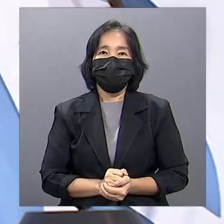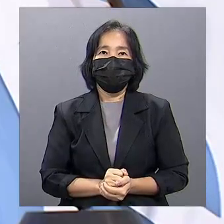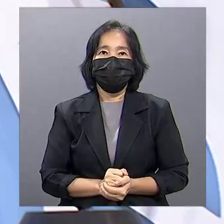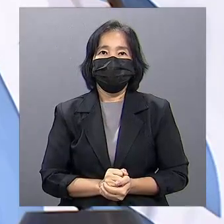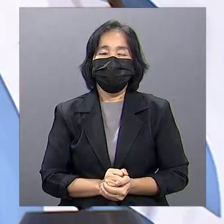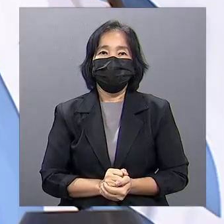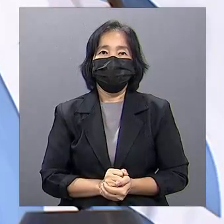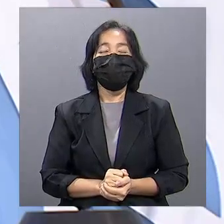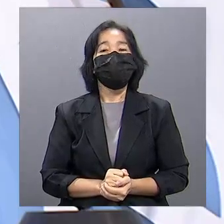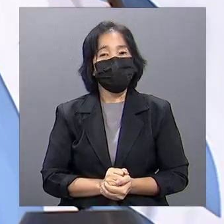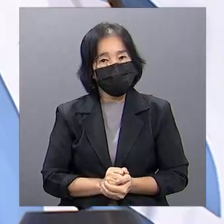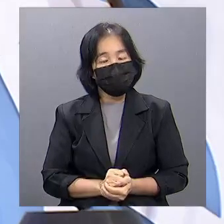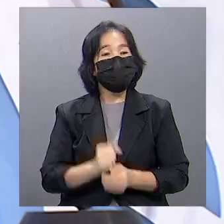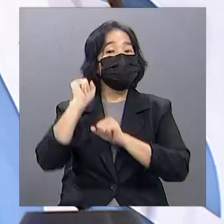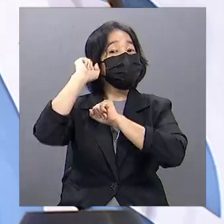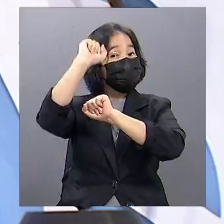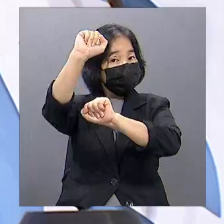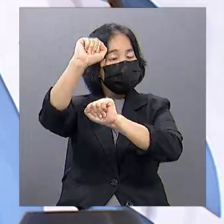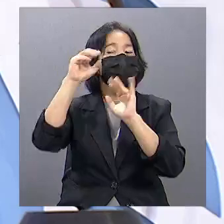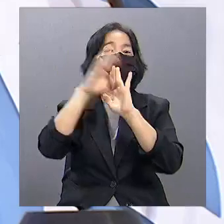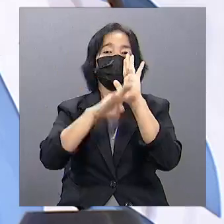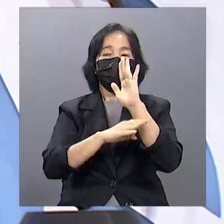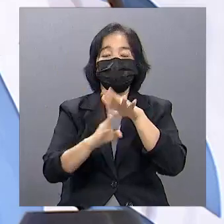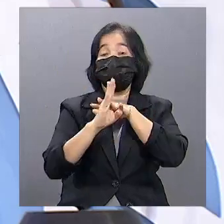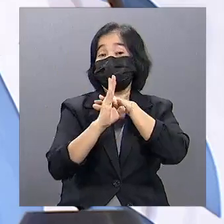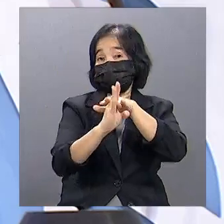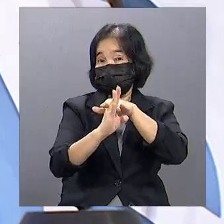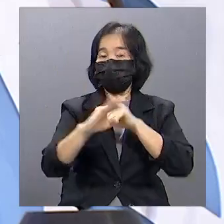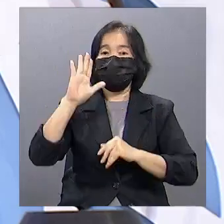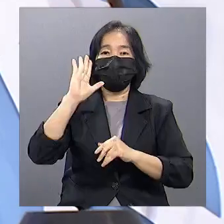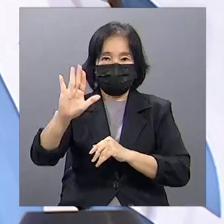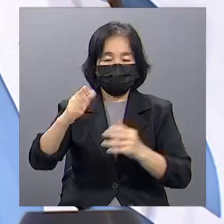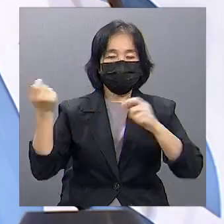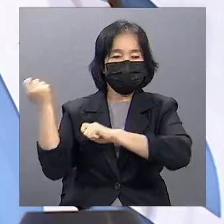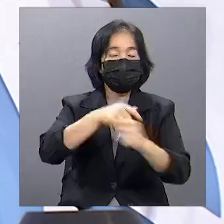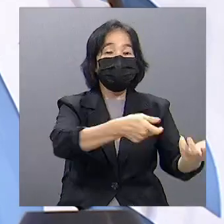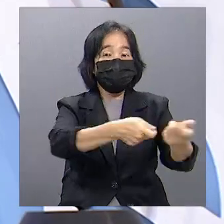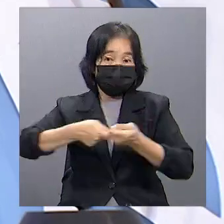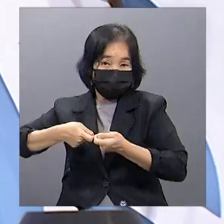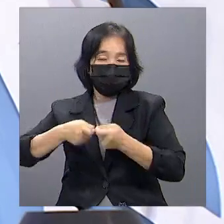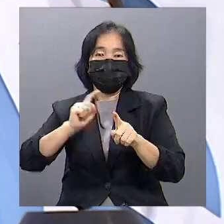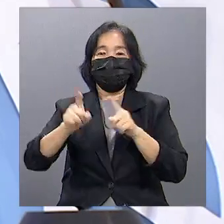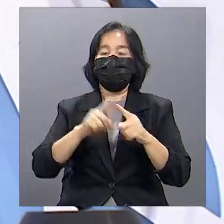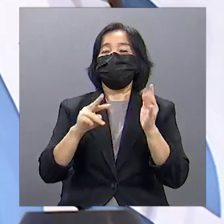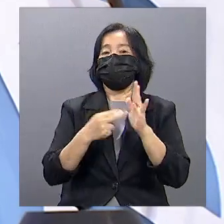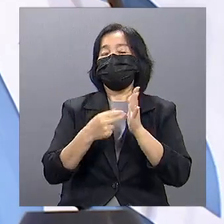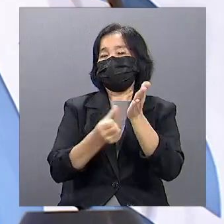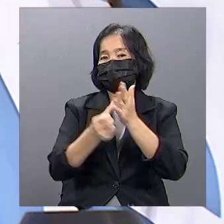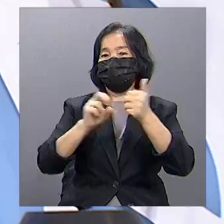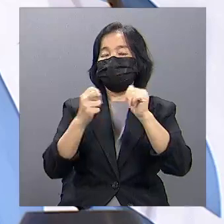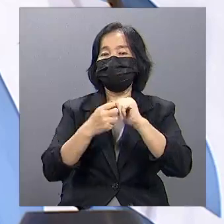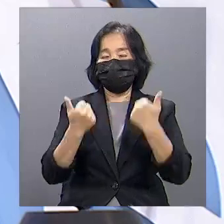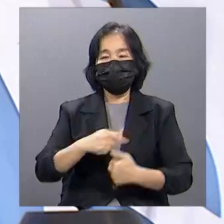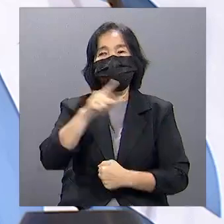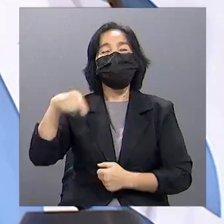การประกาศให้ฉลามเป็นสัตว์คุ้มครองหรือว่าการบังคับใช้กฎหมายนะคะเพื่อการแก้ไขปัญหาในเรื่องนี้เราก็ต้องยอมรับนะคะคุณผู้ชมว่